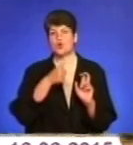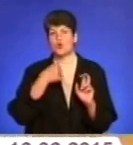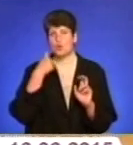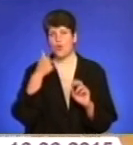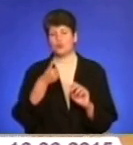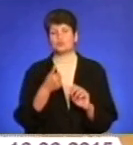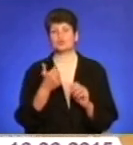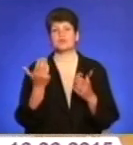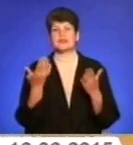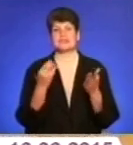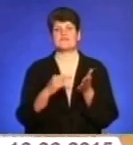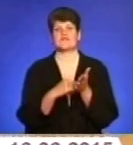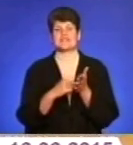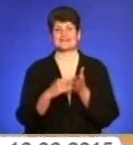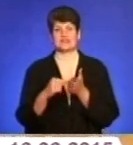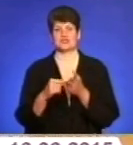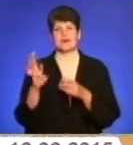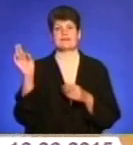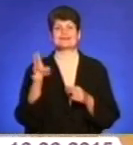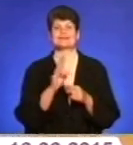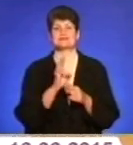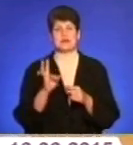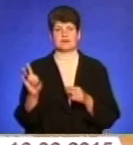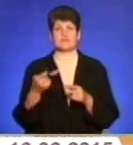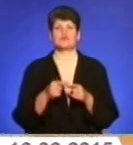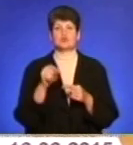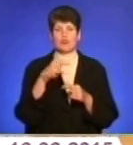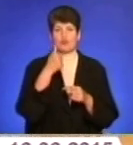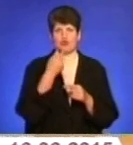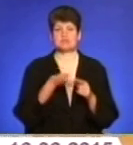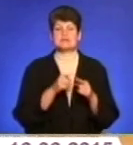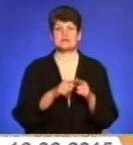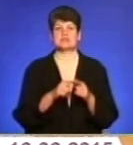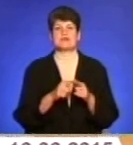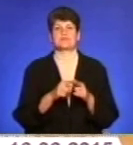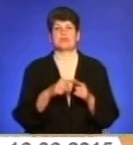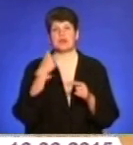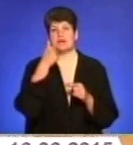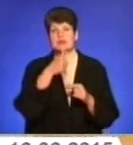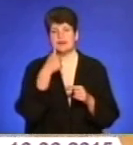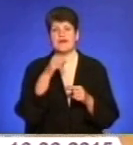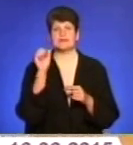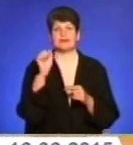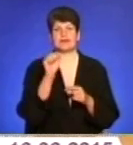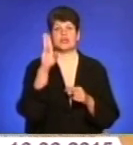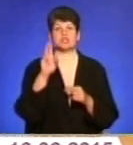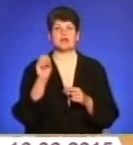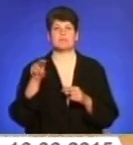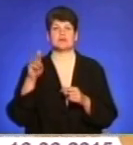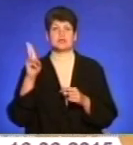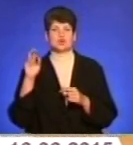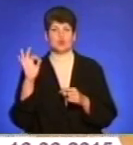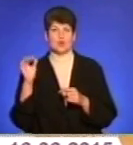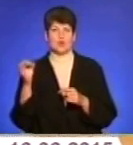року, який відзначає сама церква. І цього річ це є відзначення року митрополита Андрея Шептицького. І в цих